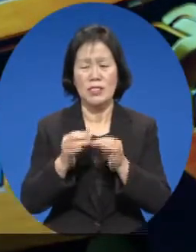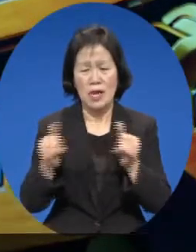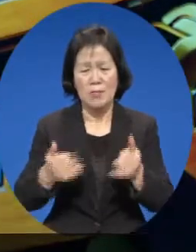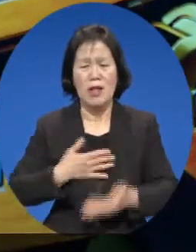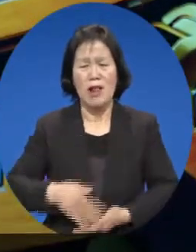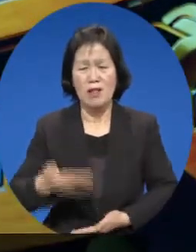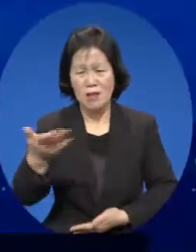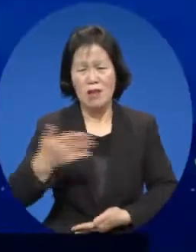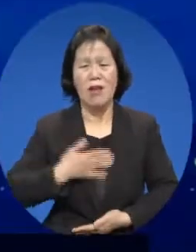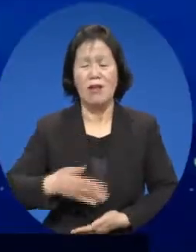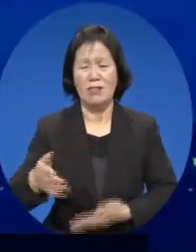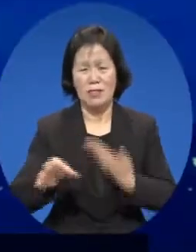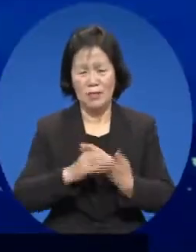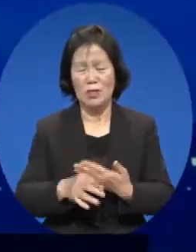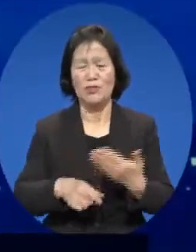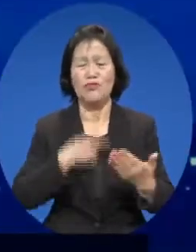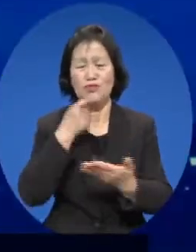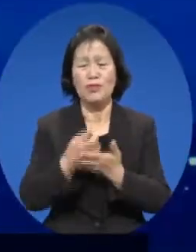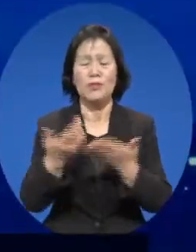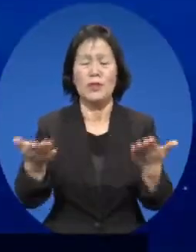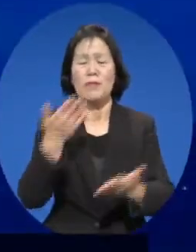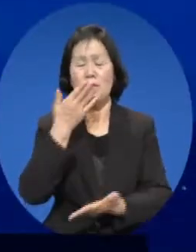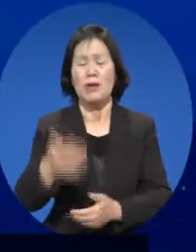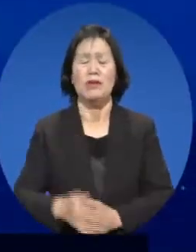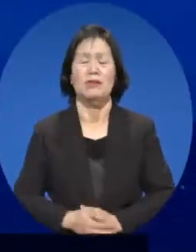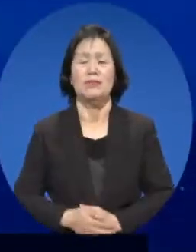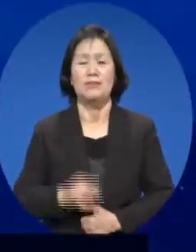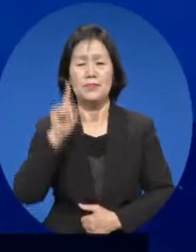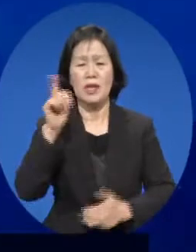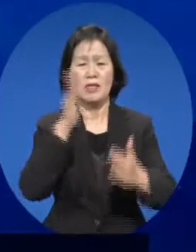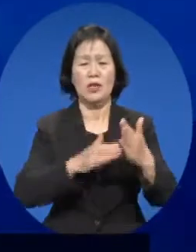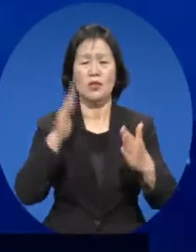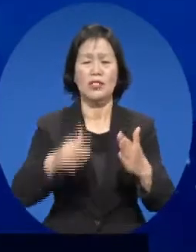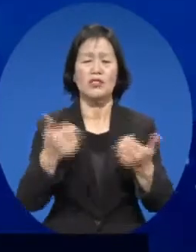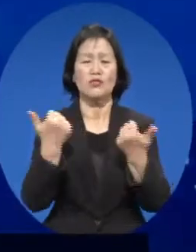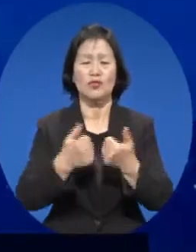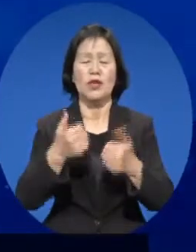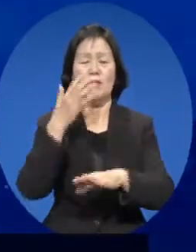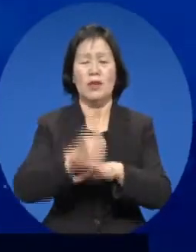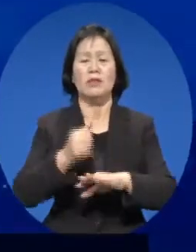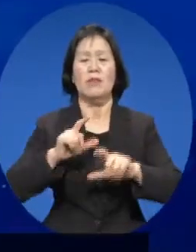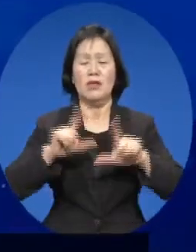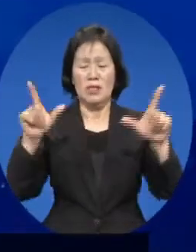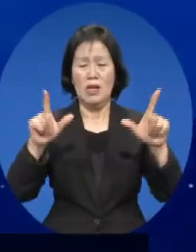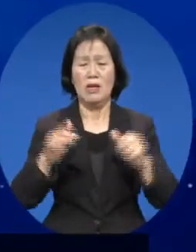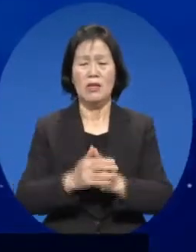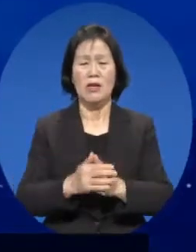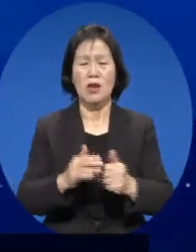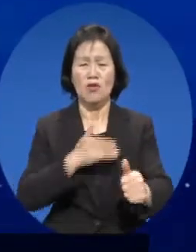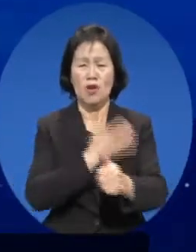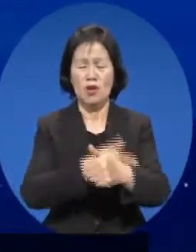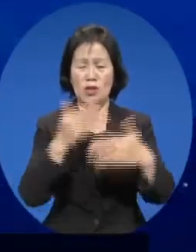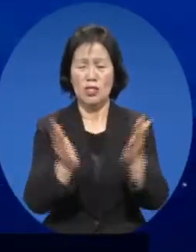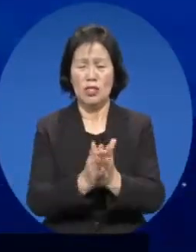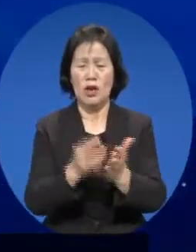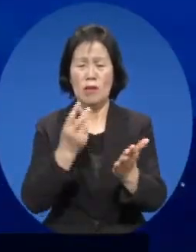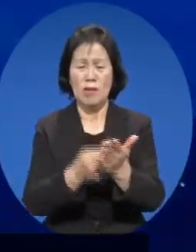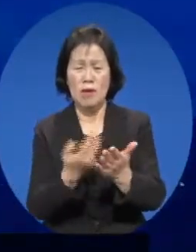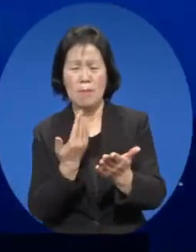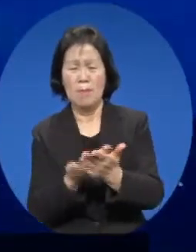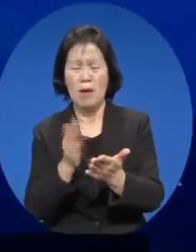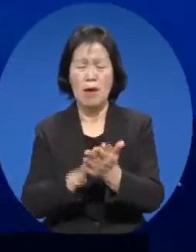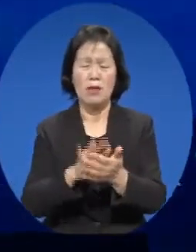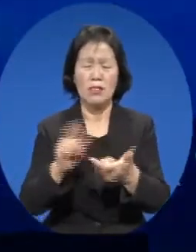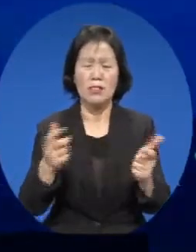자 내일 정기 국회 본회의 마지막 날입니다 만 지금 민주당에서 얘기하고 있는 권력기관 개혁 법안 등 들도 여러 법안이